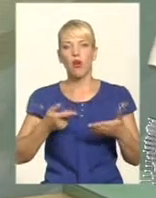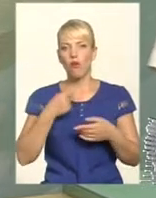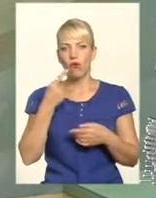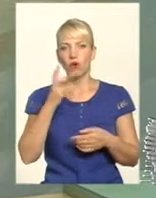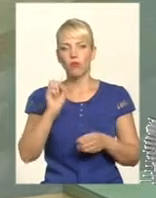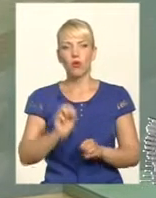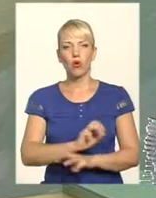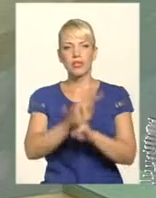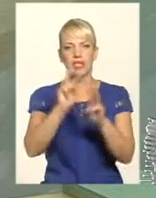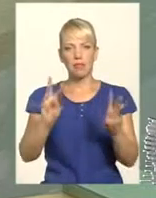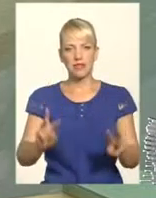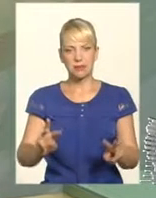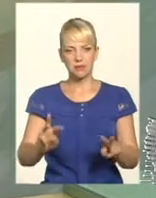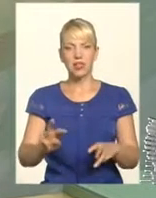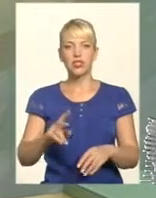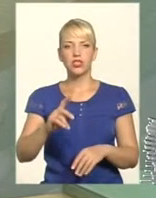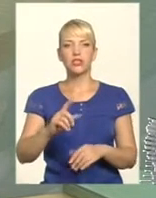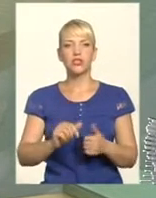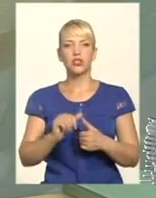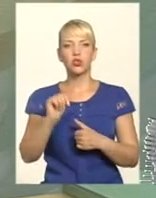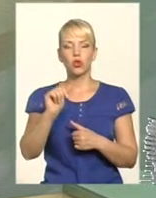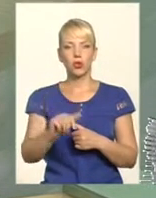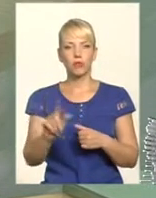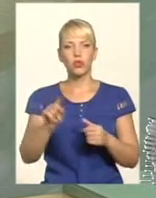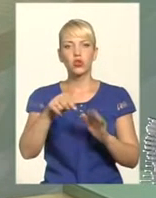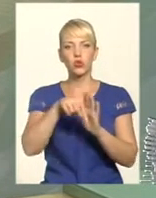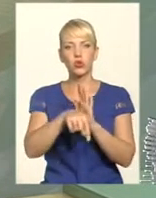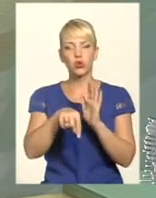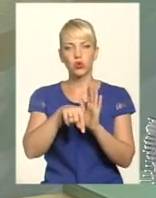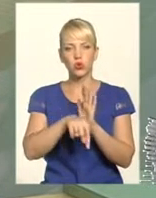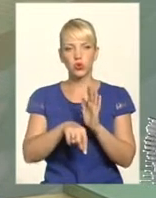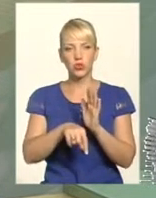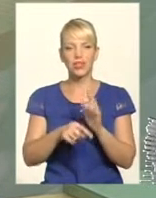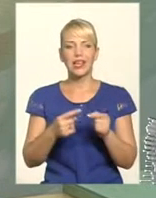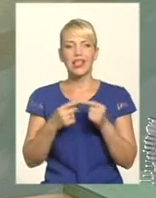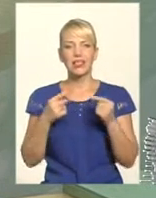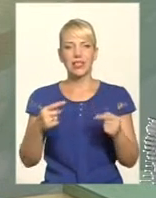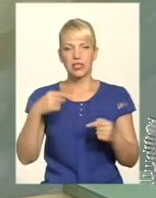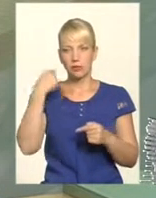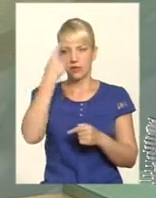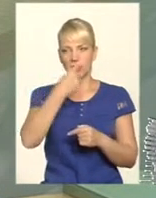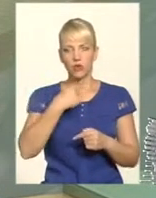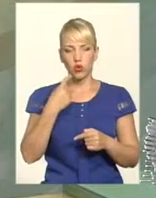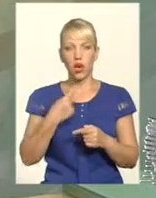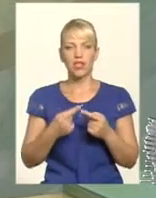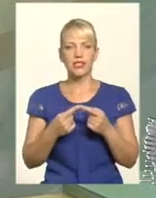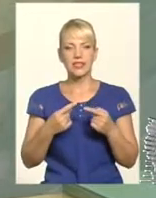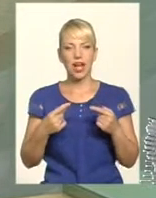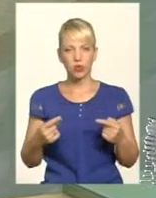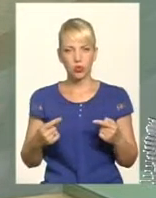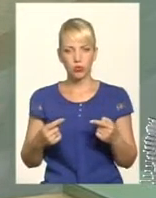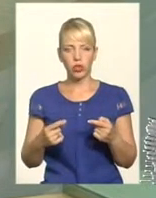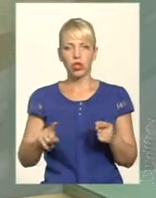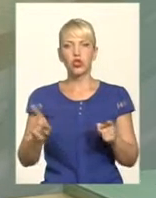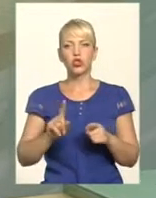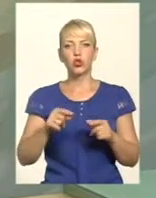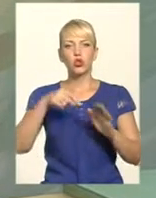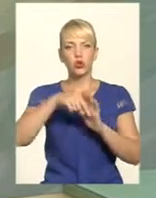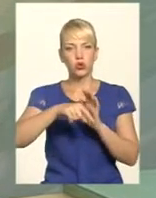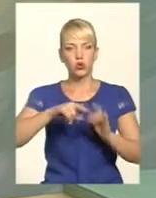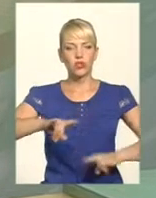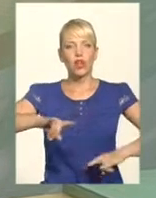забезпеченість, зокрема, безпосередньо, що стосується засобів індивідуального захисту, що стосується форменого